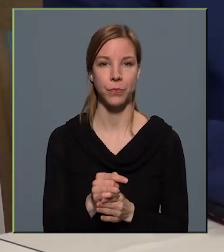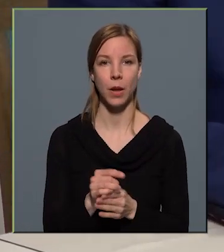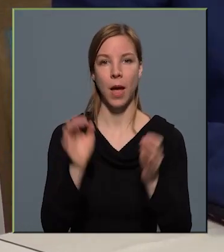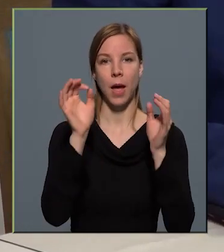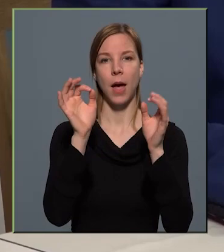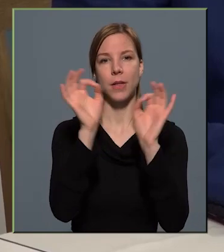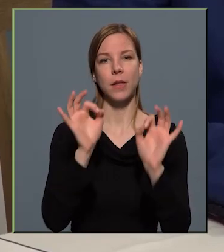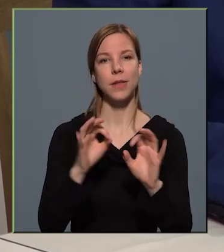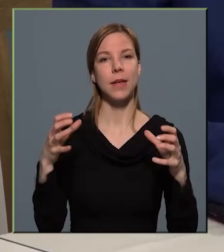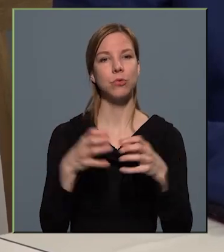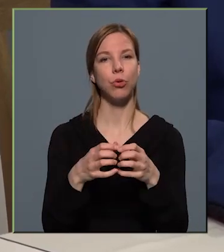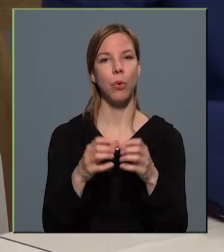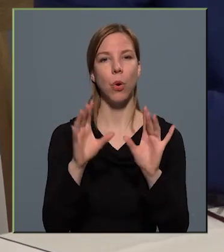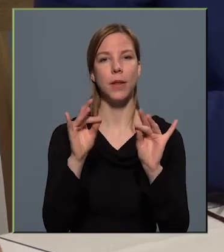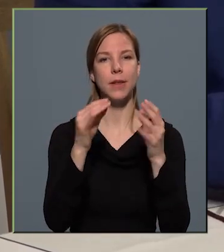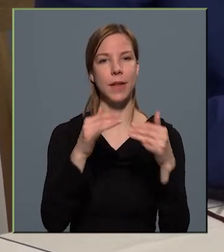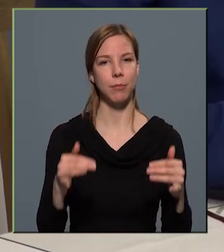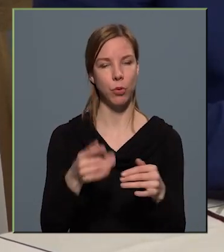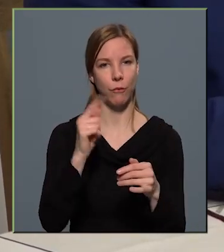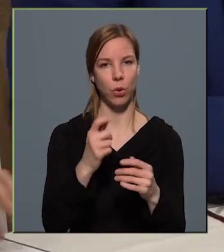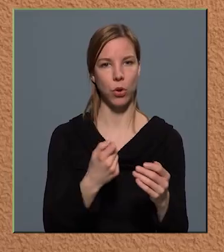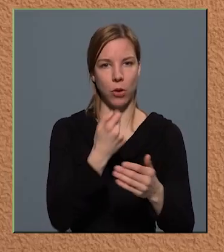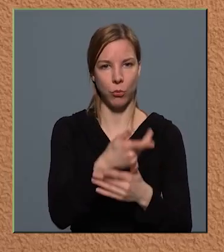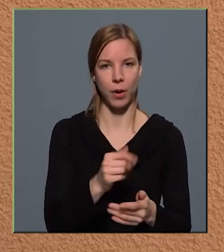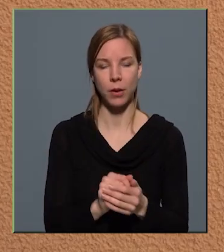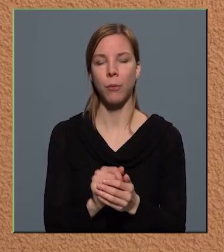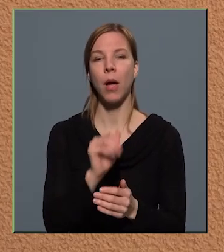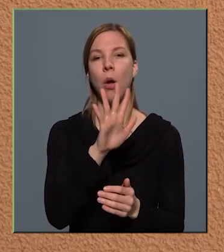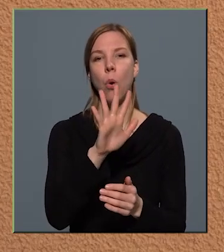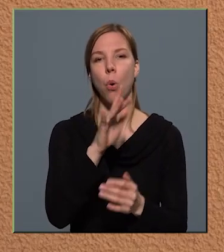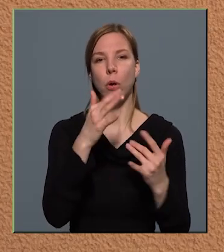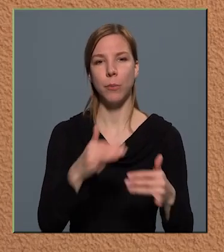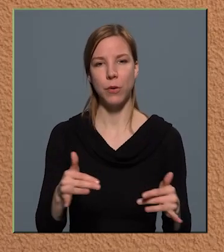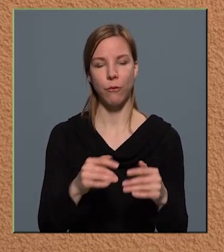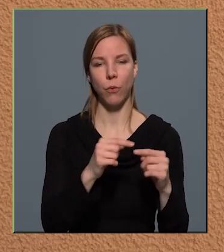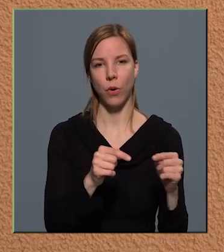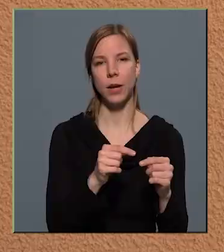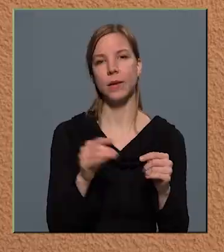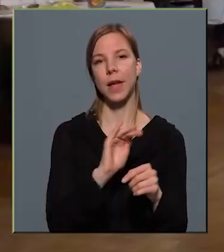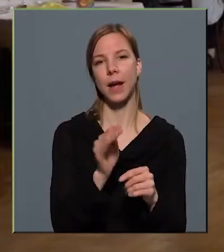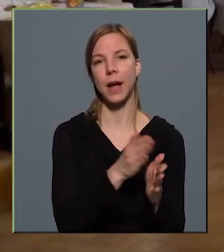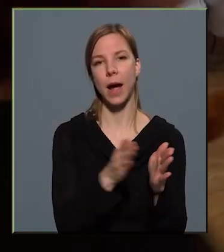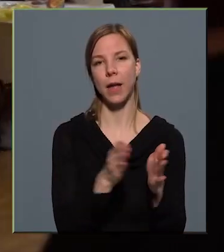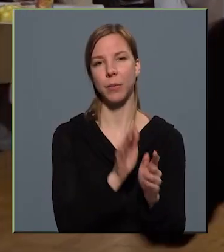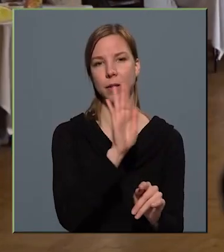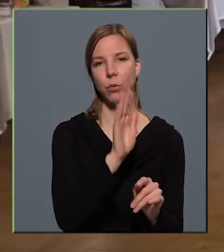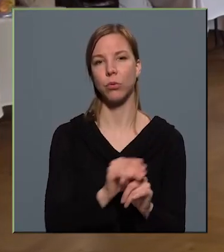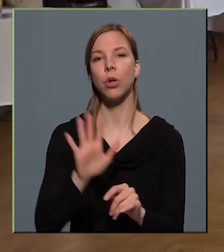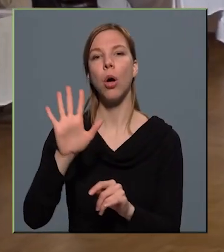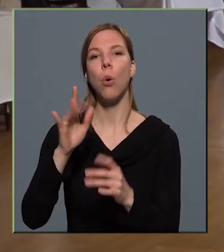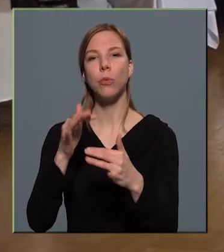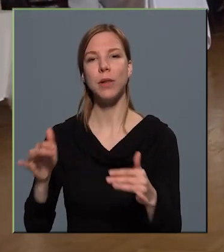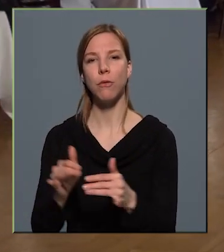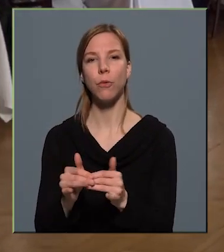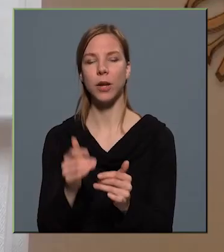millió forintos adományából 5 millió forintot a gyermekek átmeneti otthona, és 5 millió forintot az idős klubok kapnak. Az